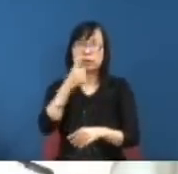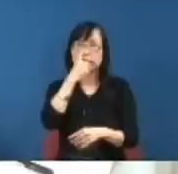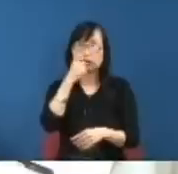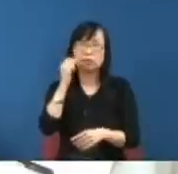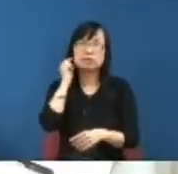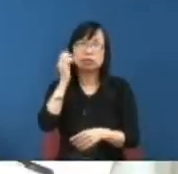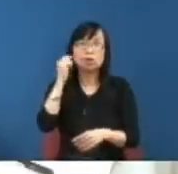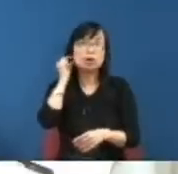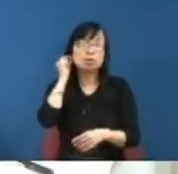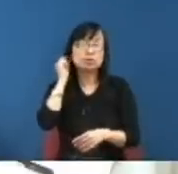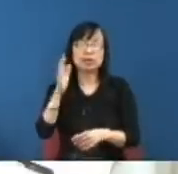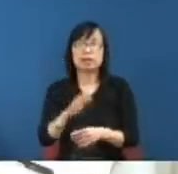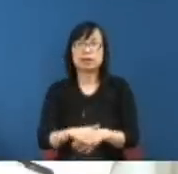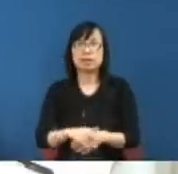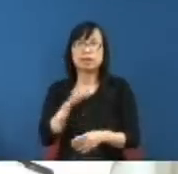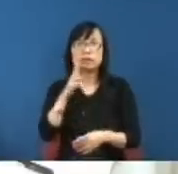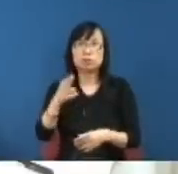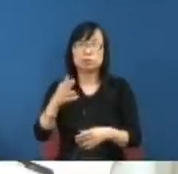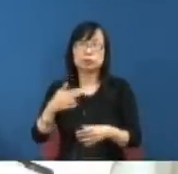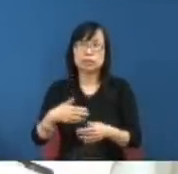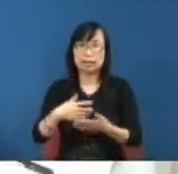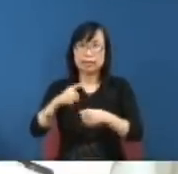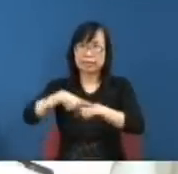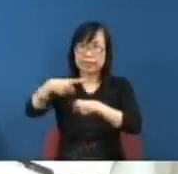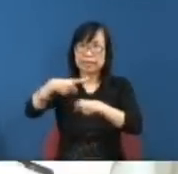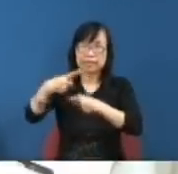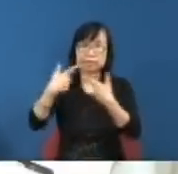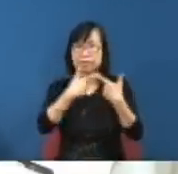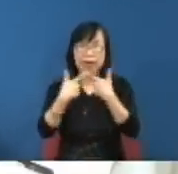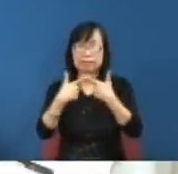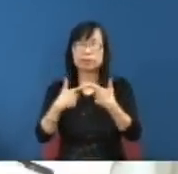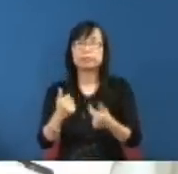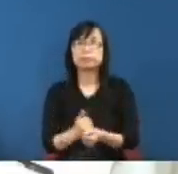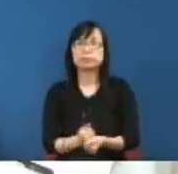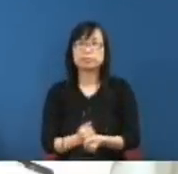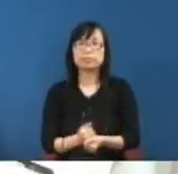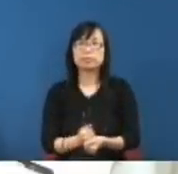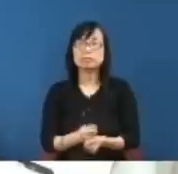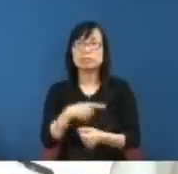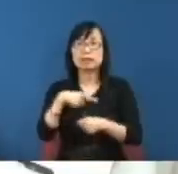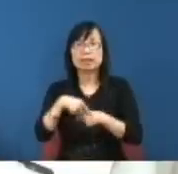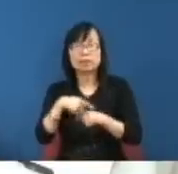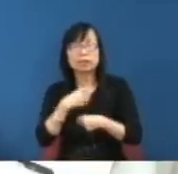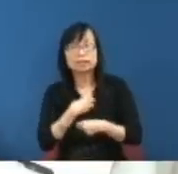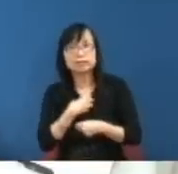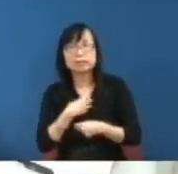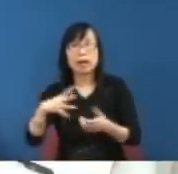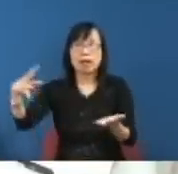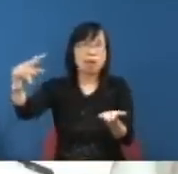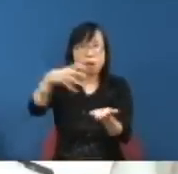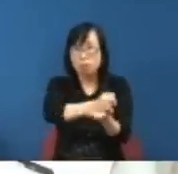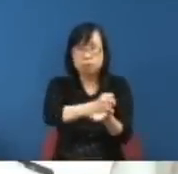令到原本喺呢一個第一次世界大戰、第二大戰期間，大家覺得一個壟斷型